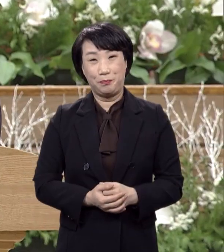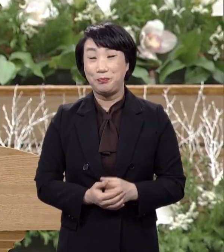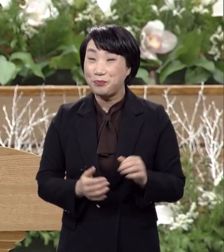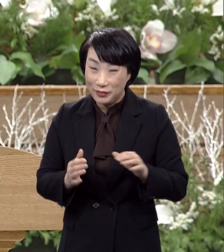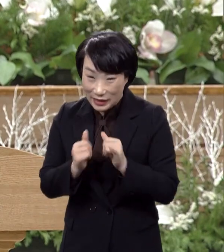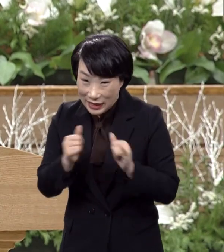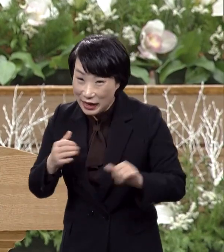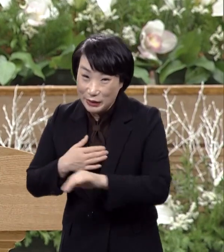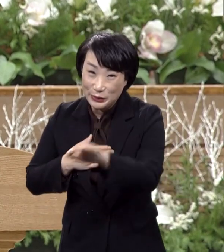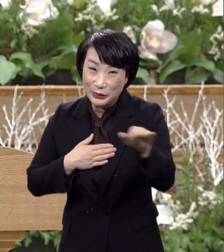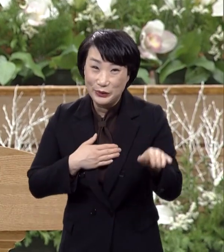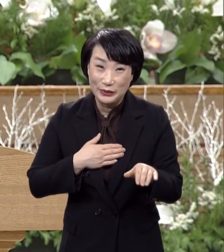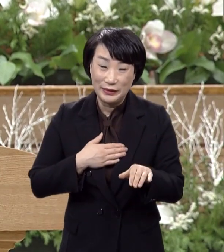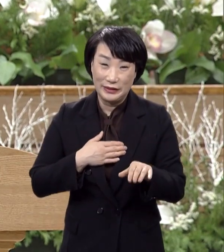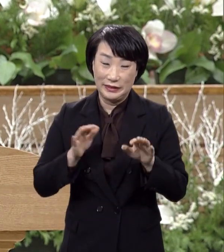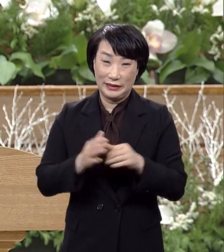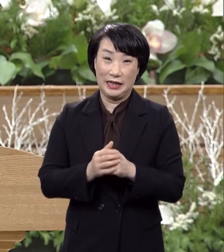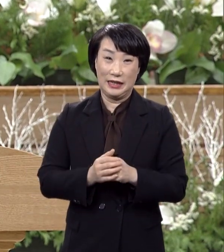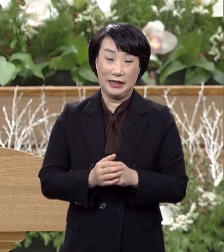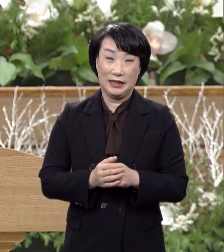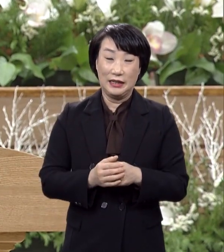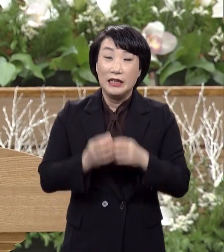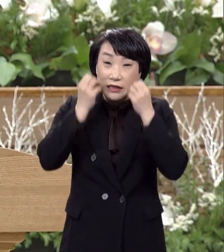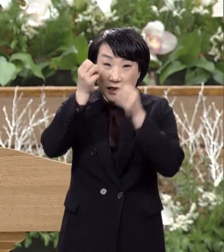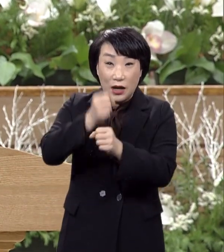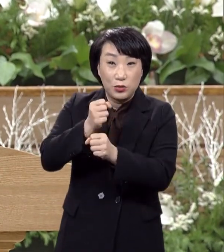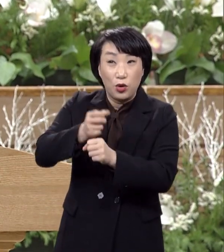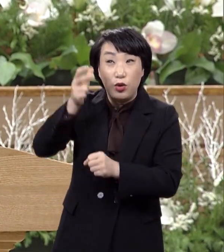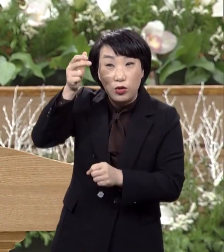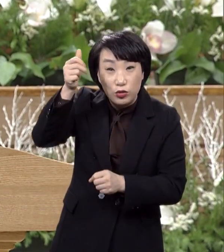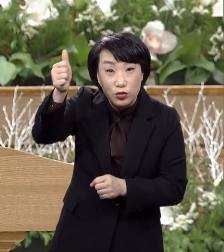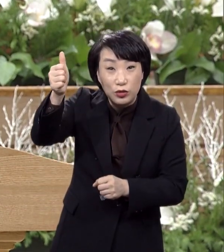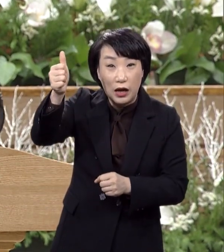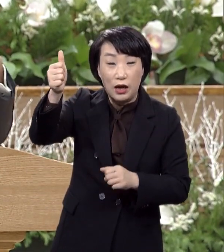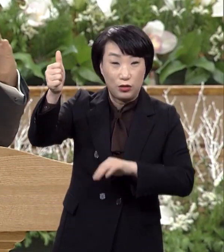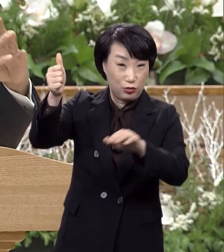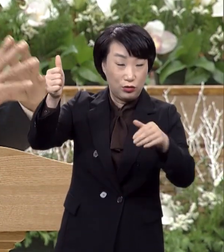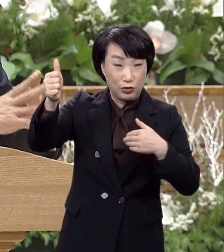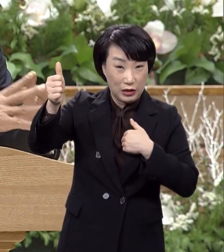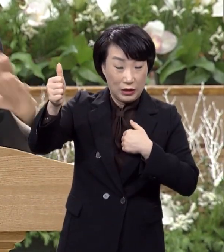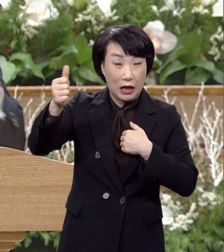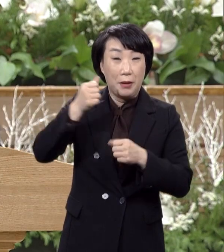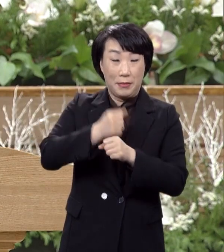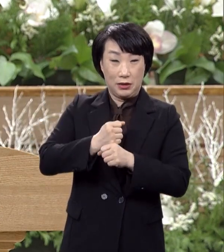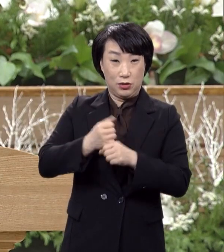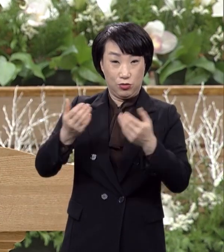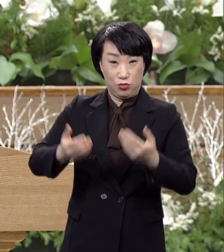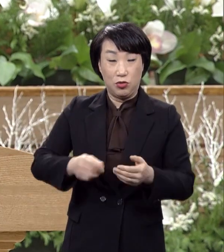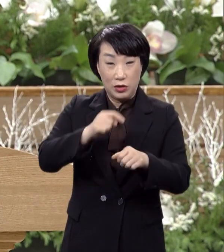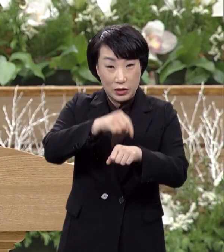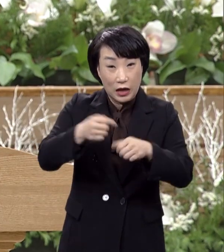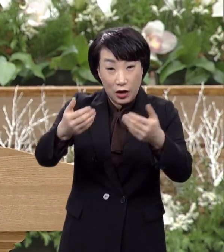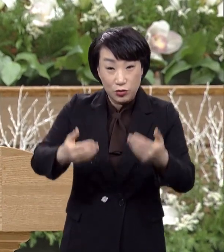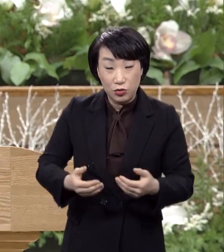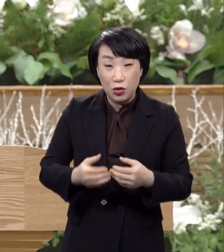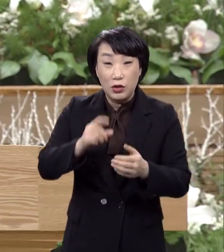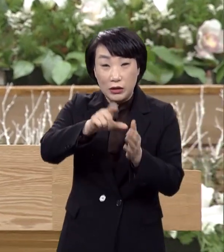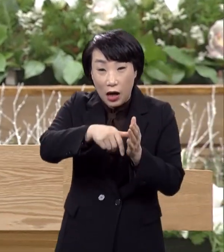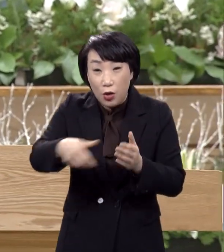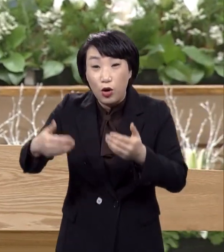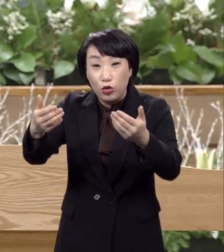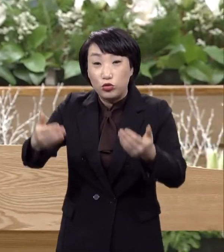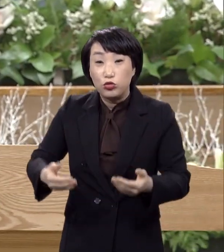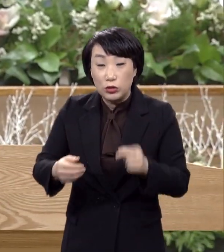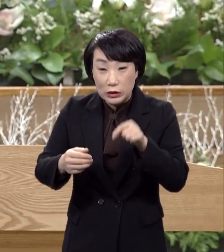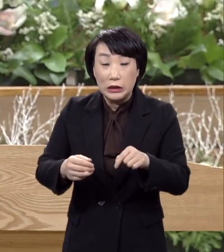우리 인간은 이렇게 창조자가 우리를 만드시고 연한을 주시고 세월을